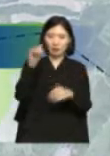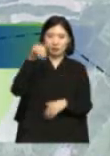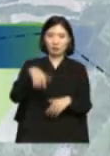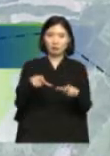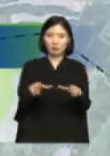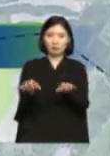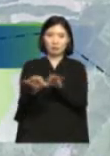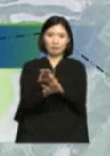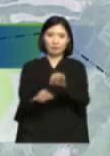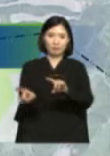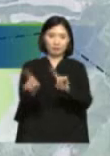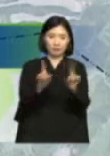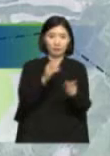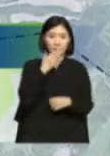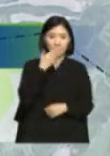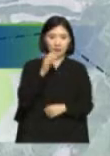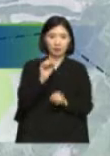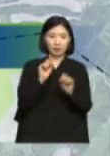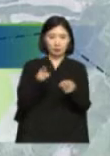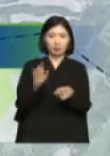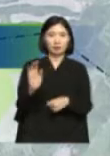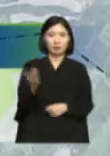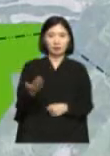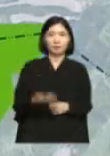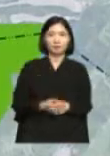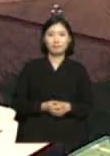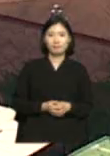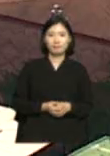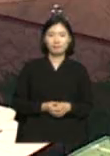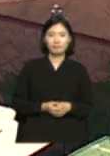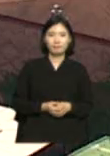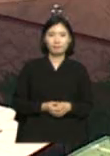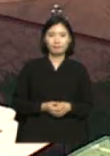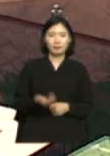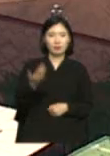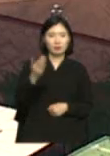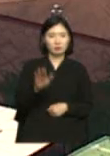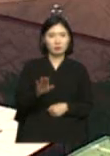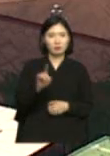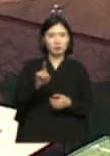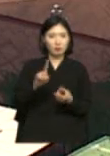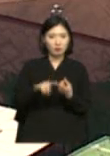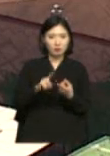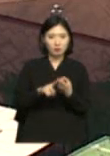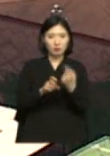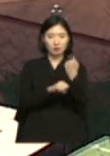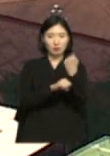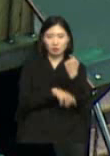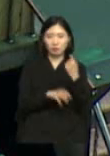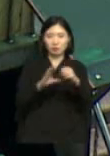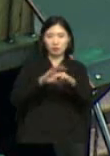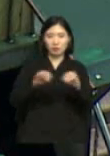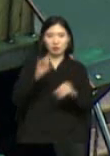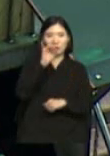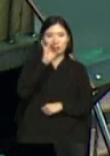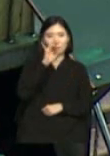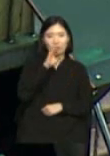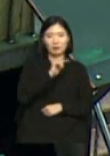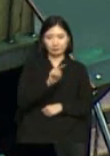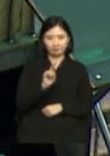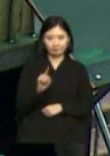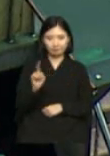지역 경제를 활성화할 수 있는 그런 계기가 될 거라 보고 있습니다. 하지만 이마저도 근본 대책이 될 수 없다는 지적이